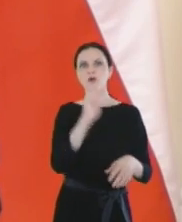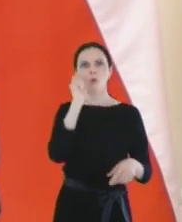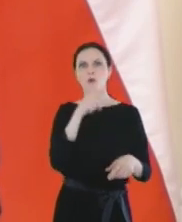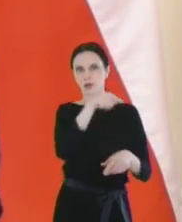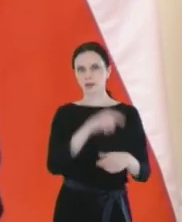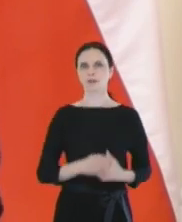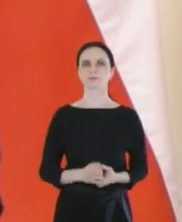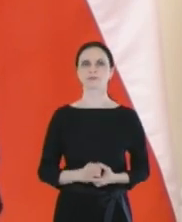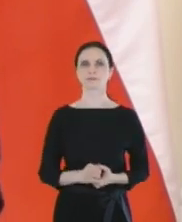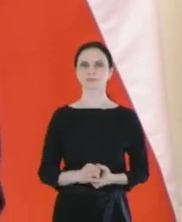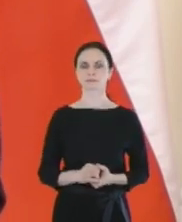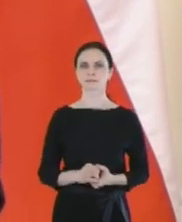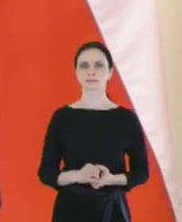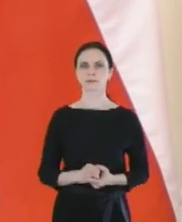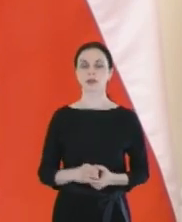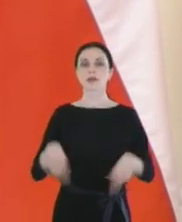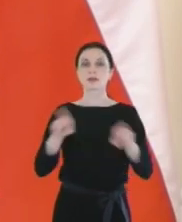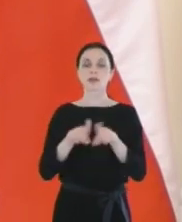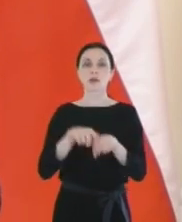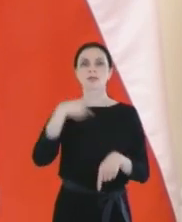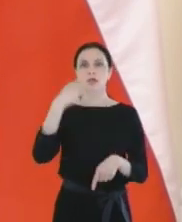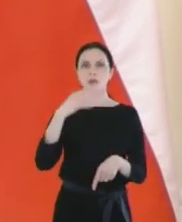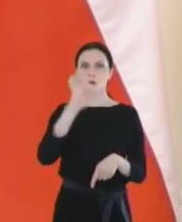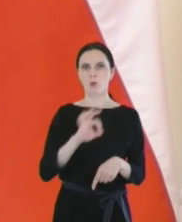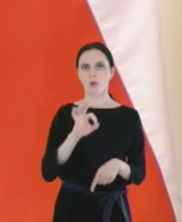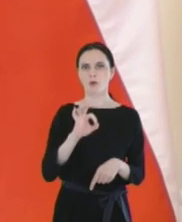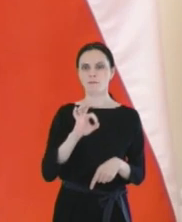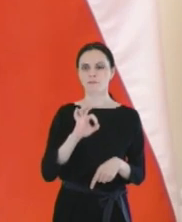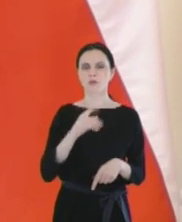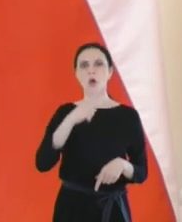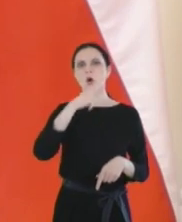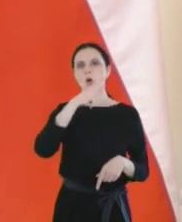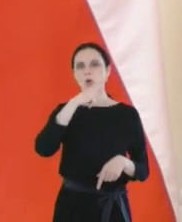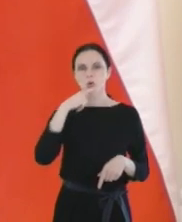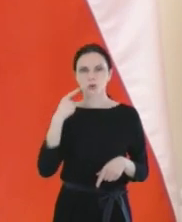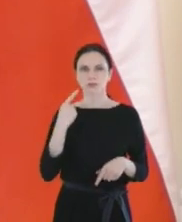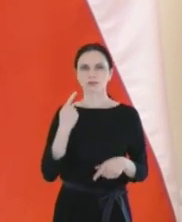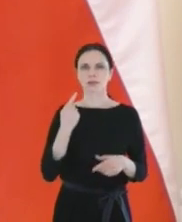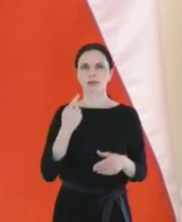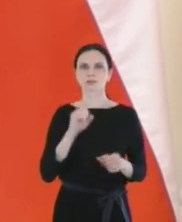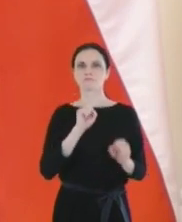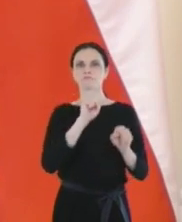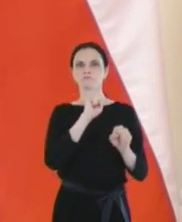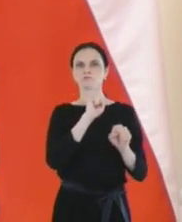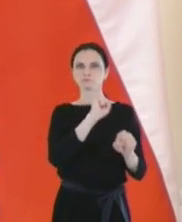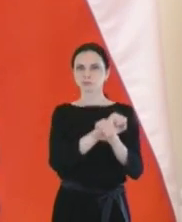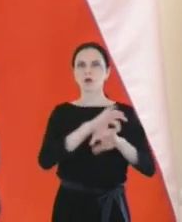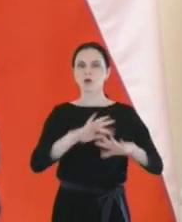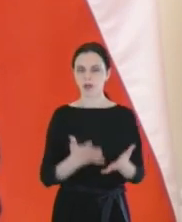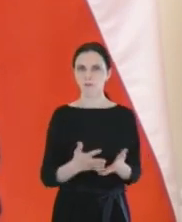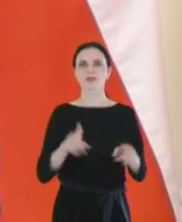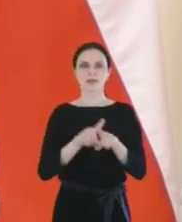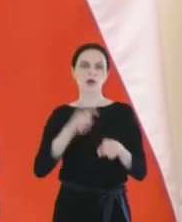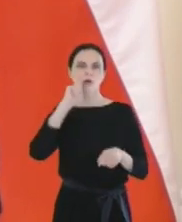Aptarėme jungtinės pastangas kovoti su Rusijos invazija, paramą Ukrainai ir, kaip jau